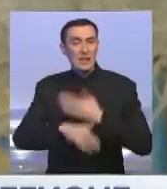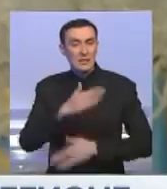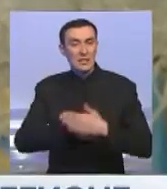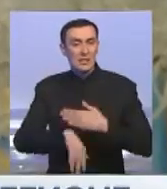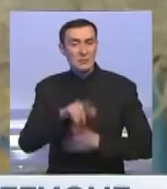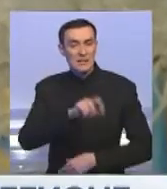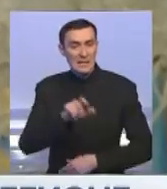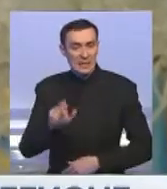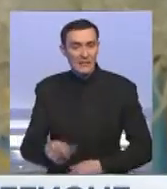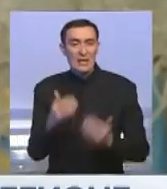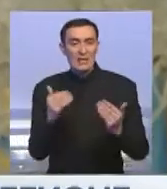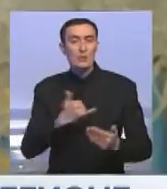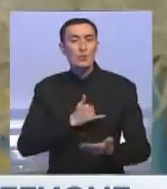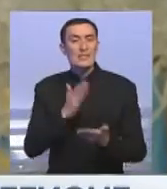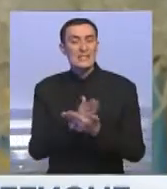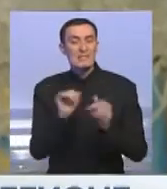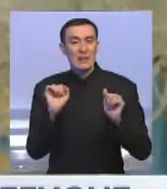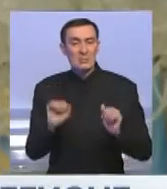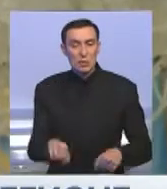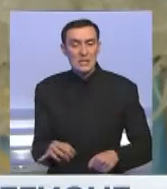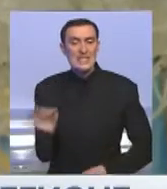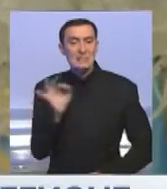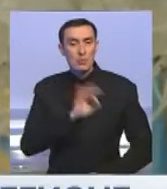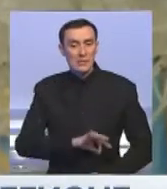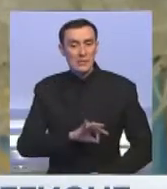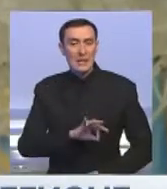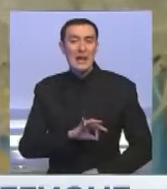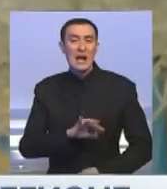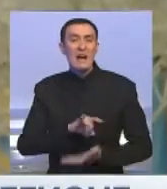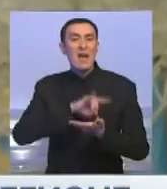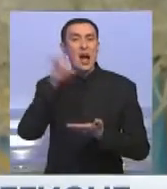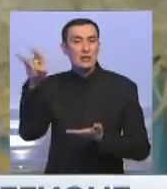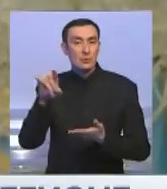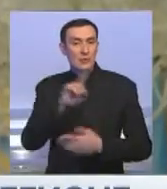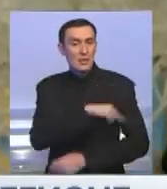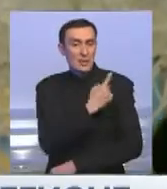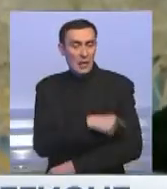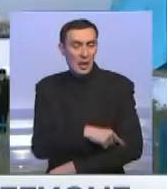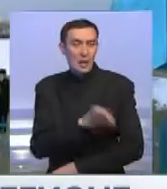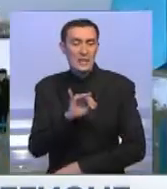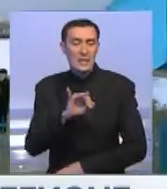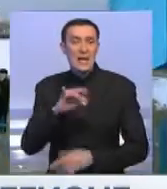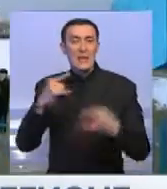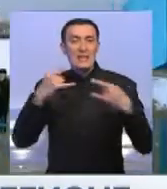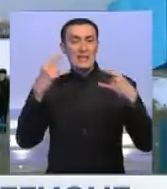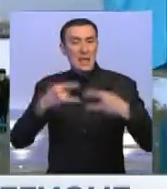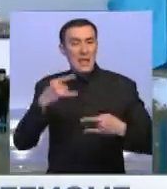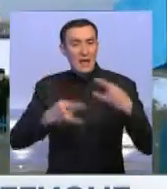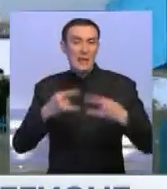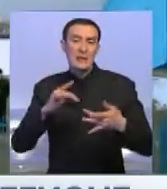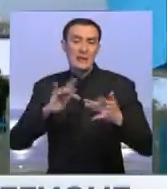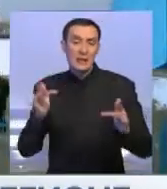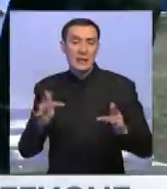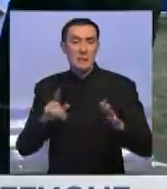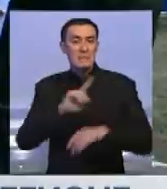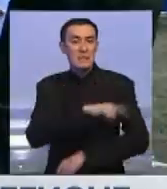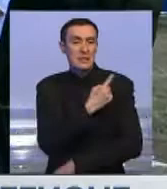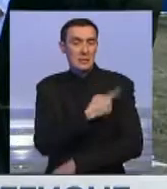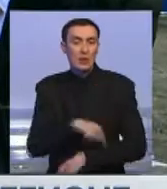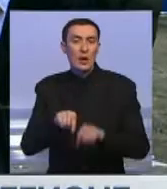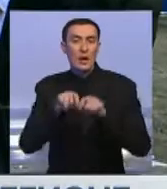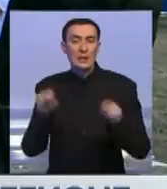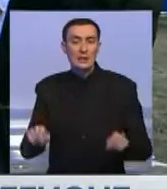пациентов. Сегодня мы имеем возможность использовать санитарную авиацию и телемедицину. В минувшем году в селах региона